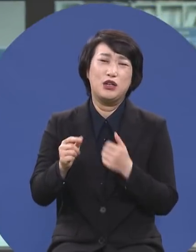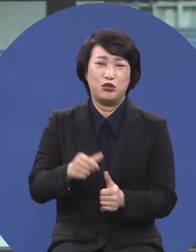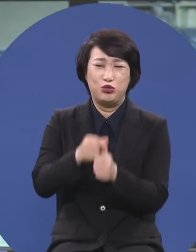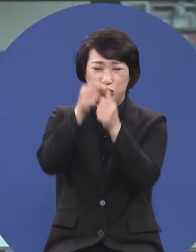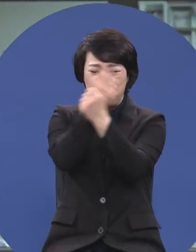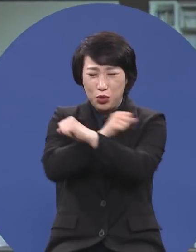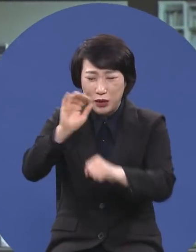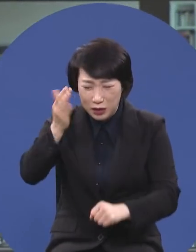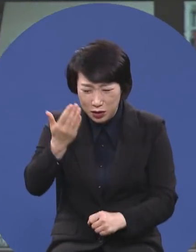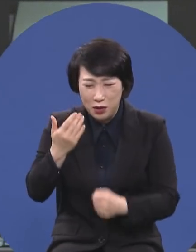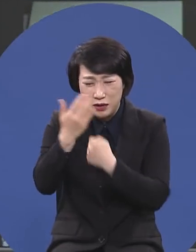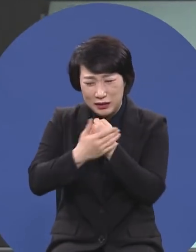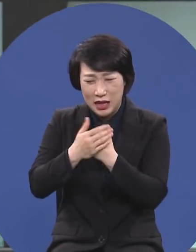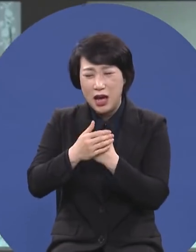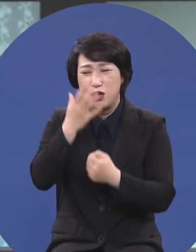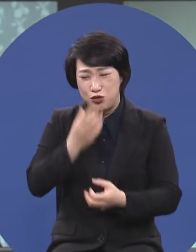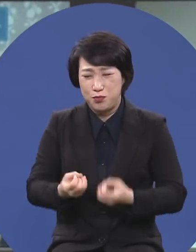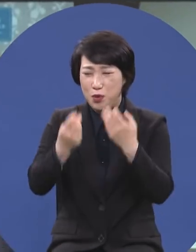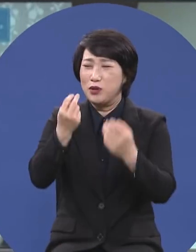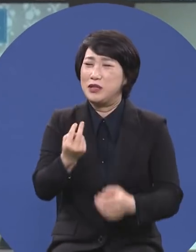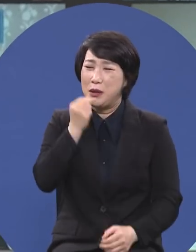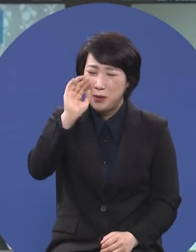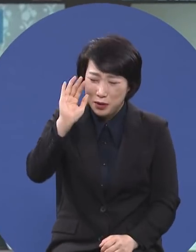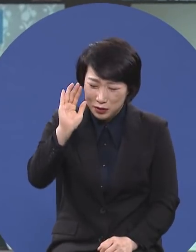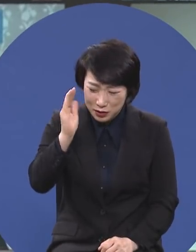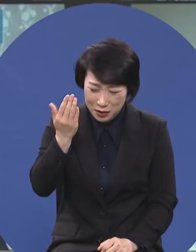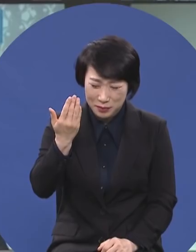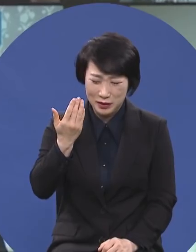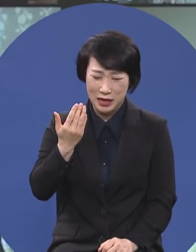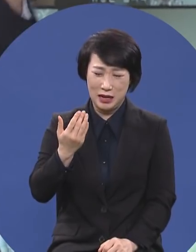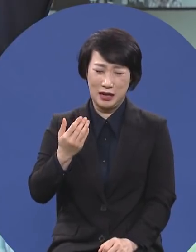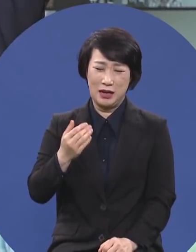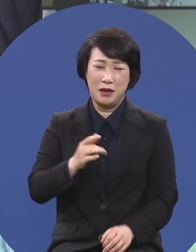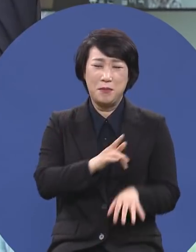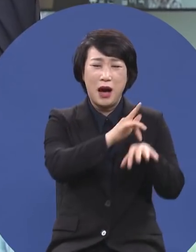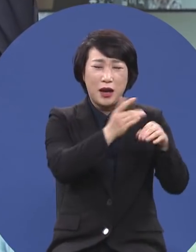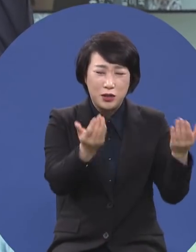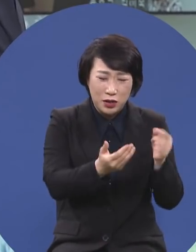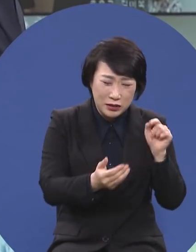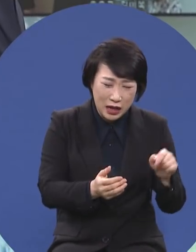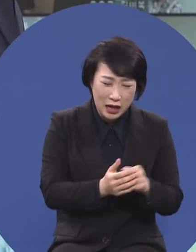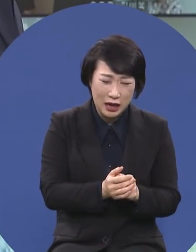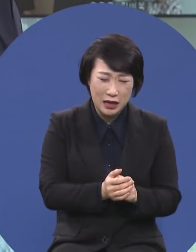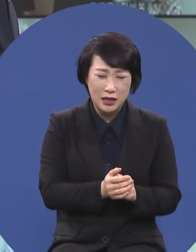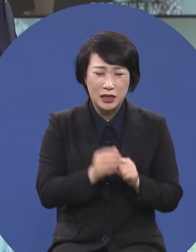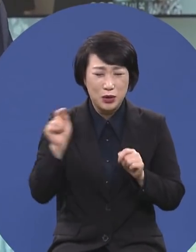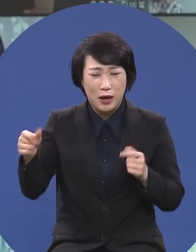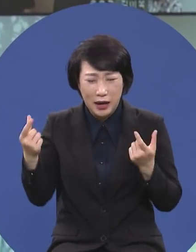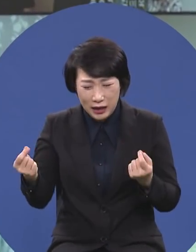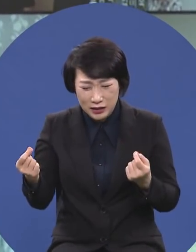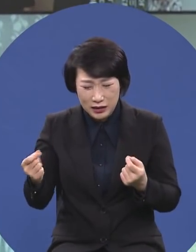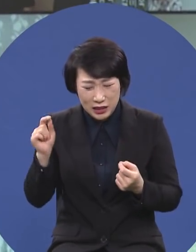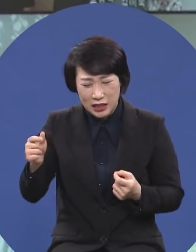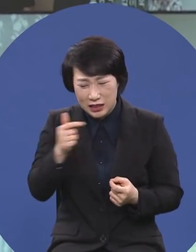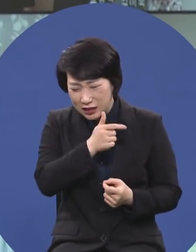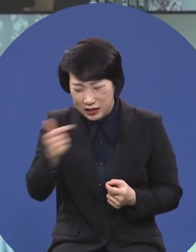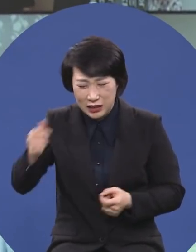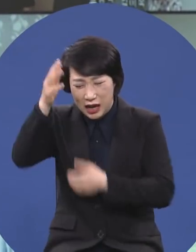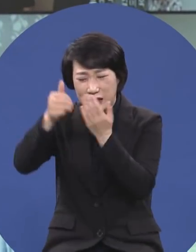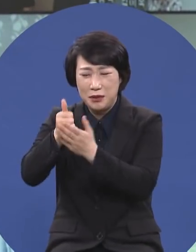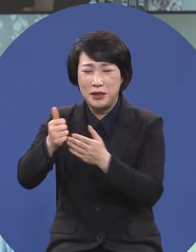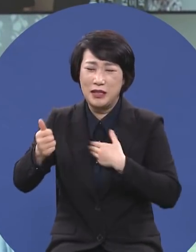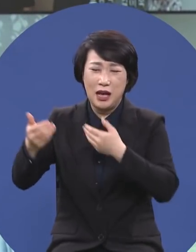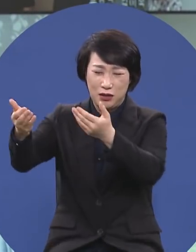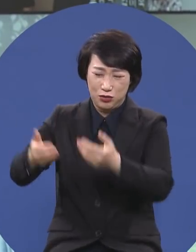우리에게는 구속이요 은혜요 축복이요 생명이었습니다. 마귀 역사는 그러나 이와 같은 위대한